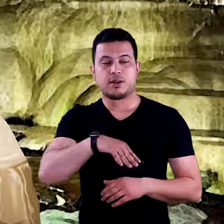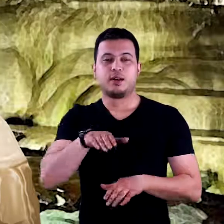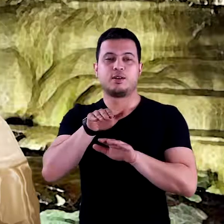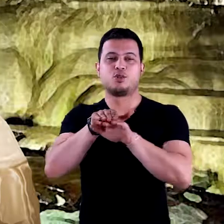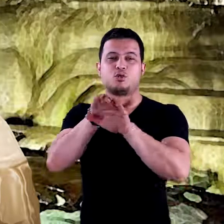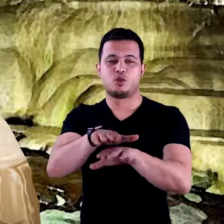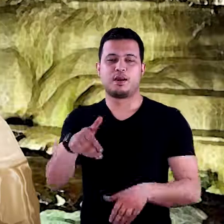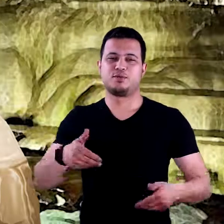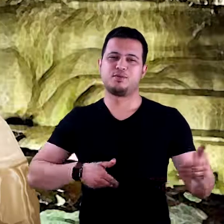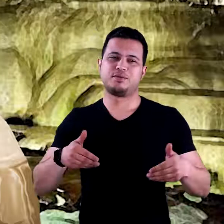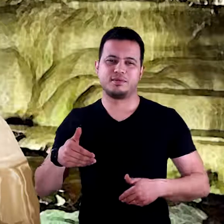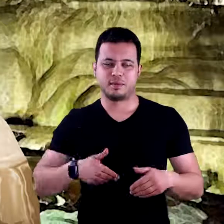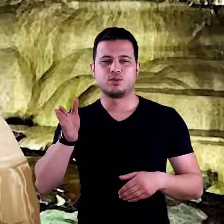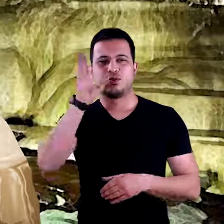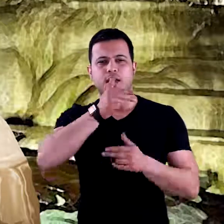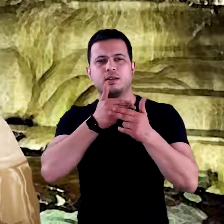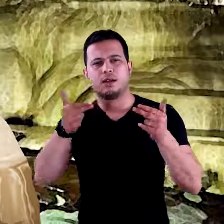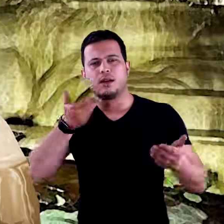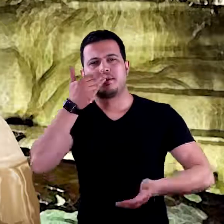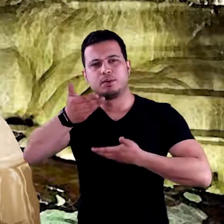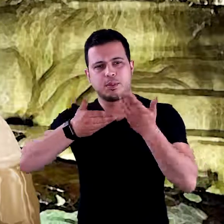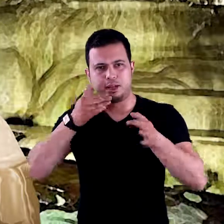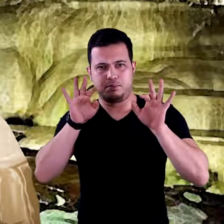gülümseyerek hikayeyi anlatmaya başladı.